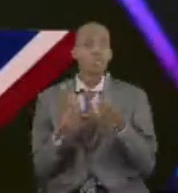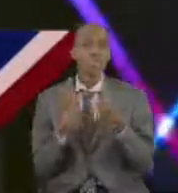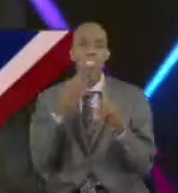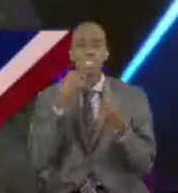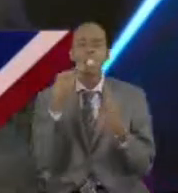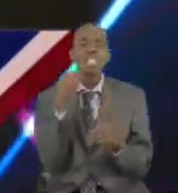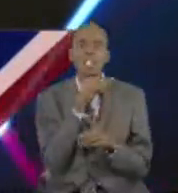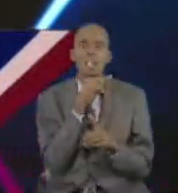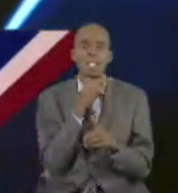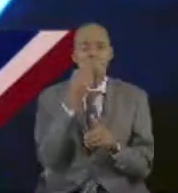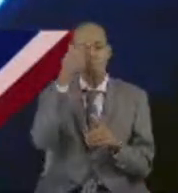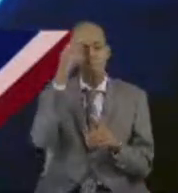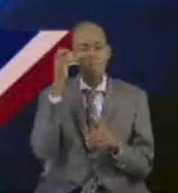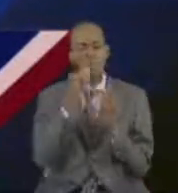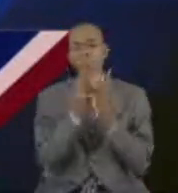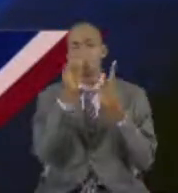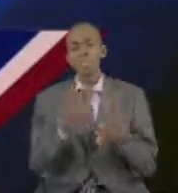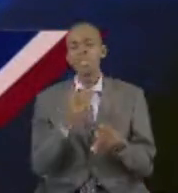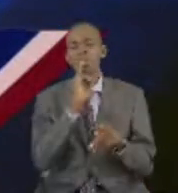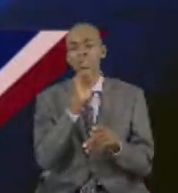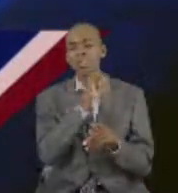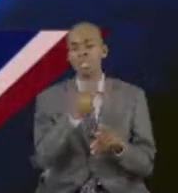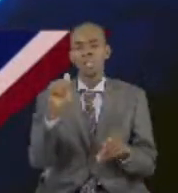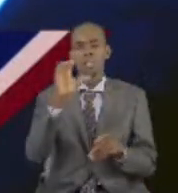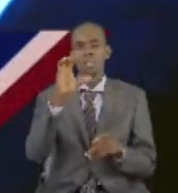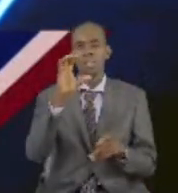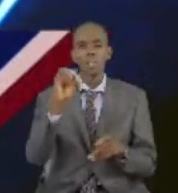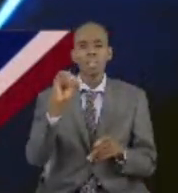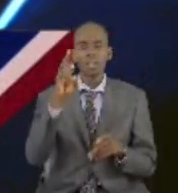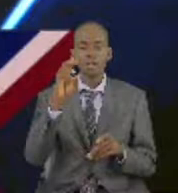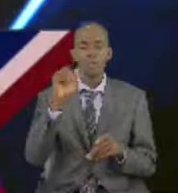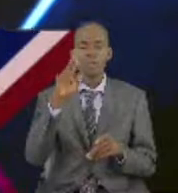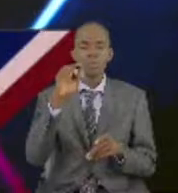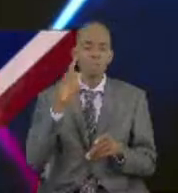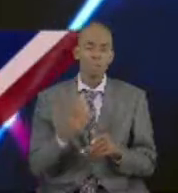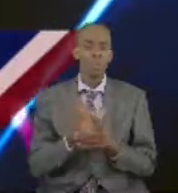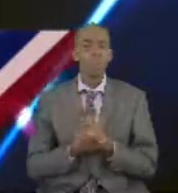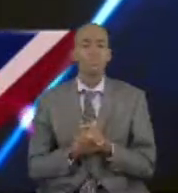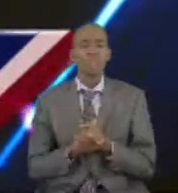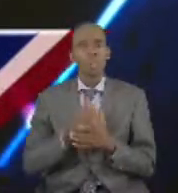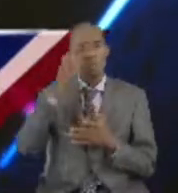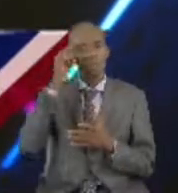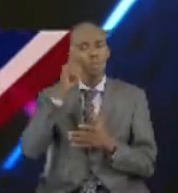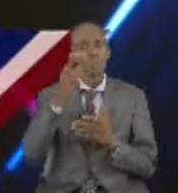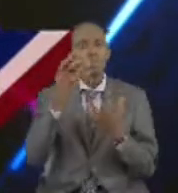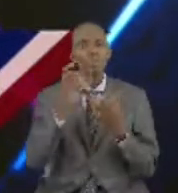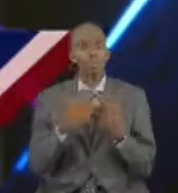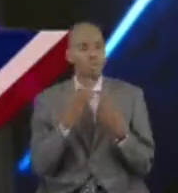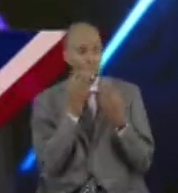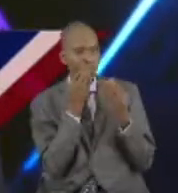sans la compromission de poltron. Si quelqu'un dit le maçon, il est un poltron. Peut passer un message. Il n'a